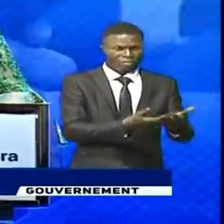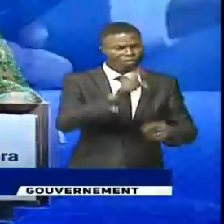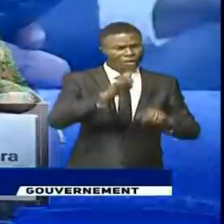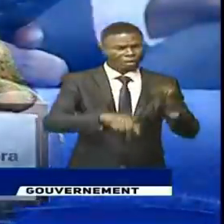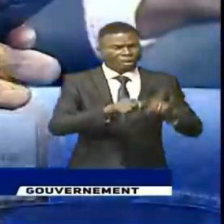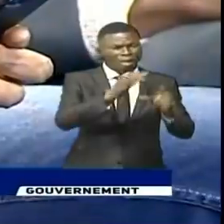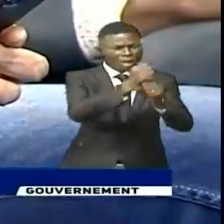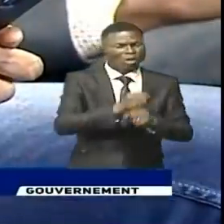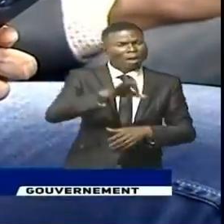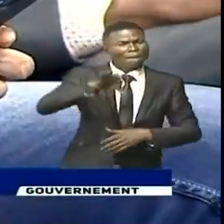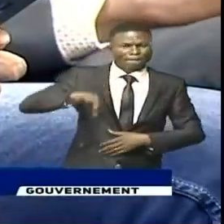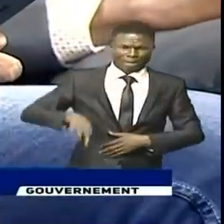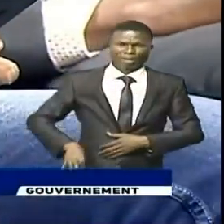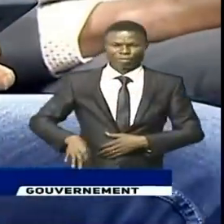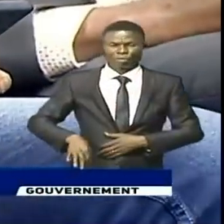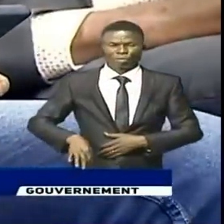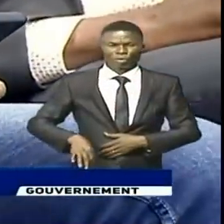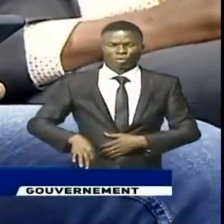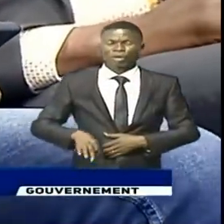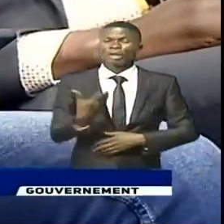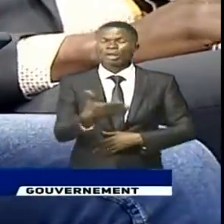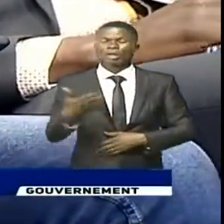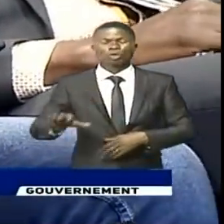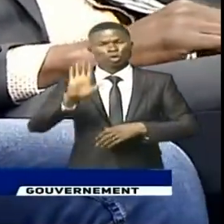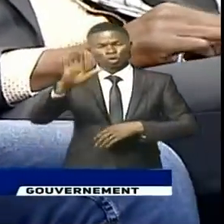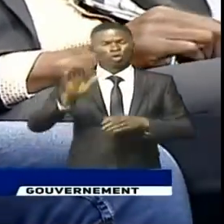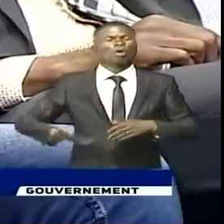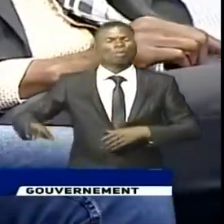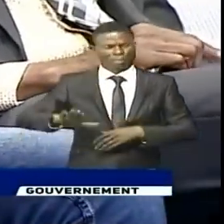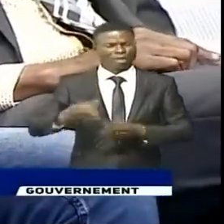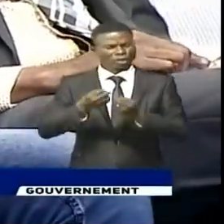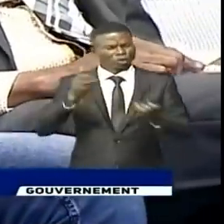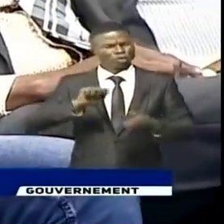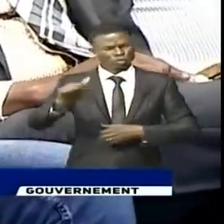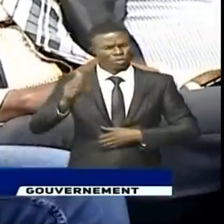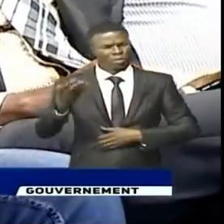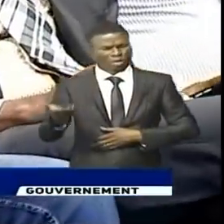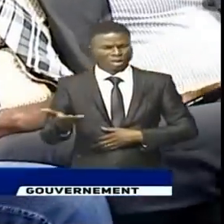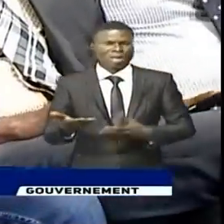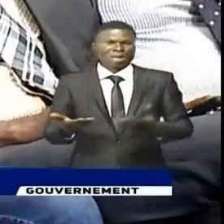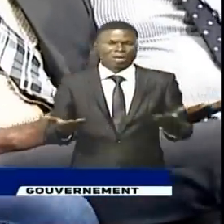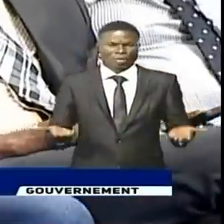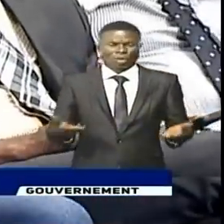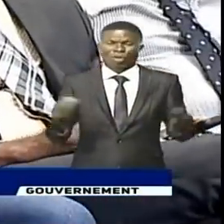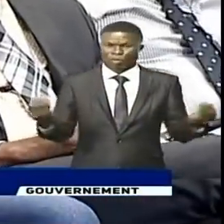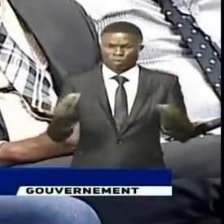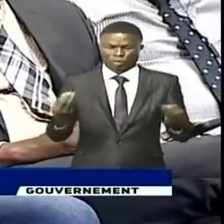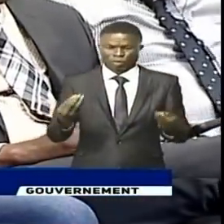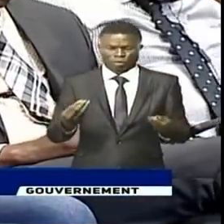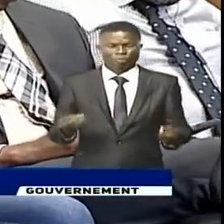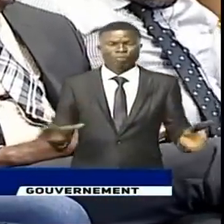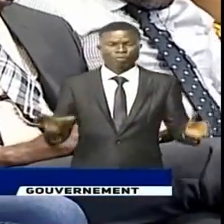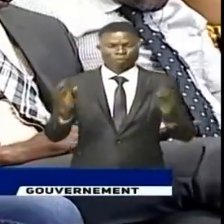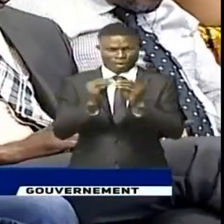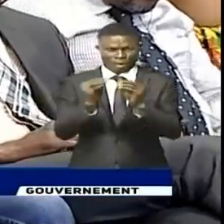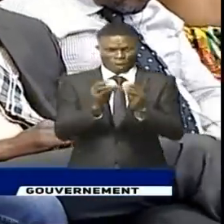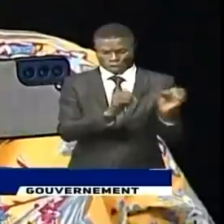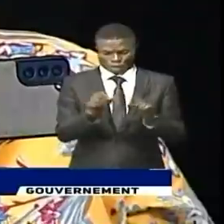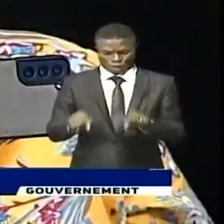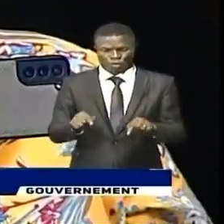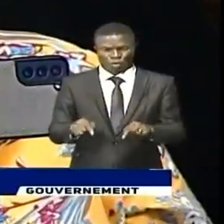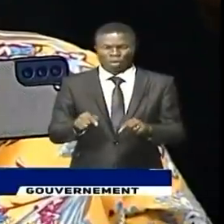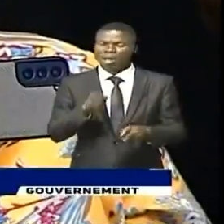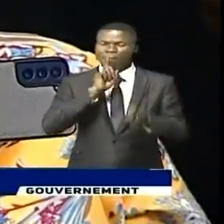bénéficier de fruits de ses richesses c'est ainsi qu'on s'est retrouvés autour de la table pour